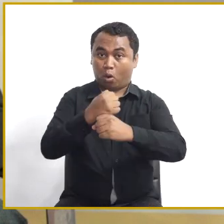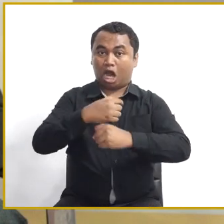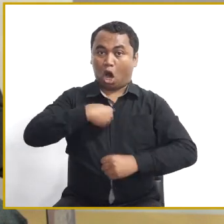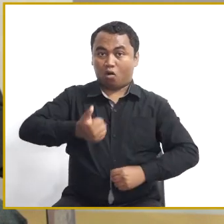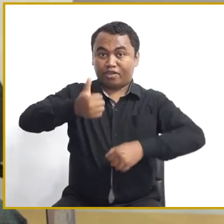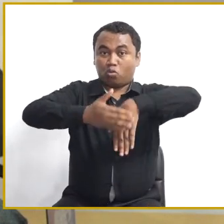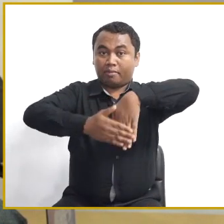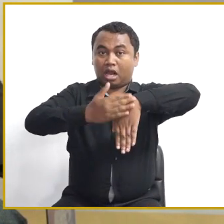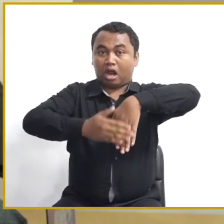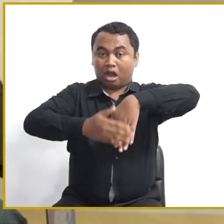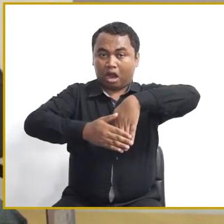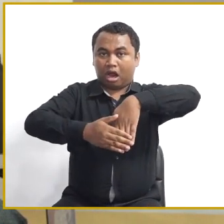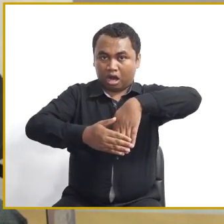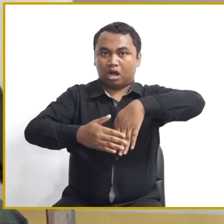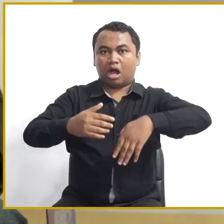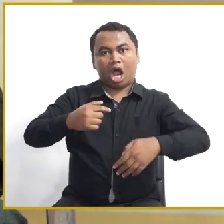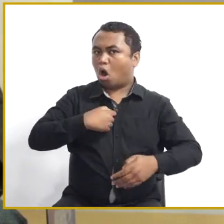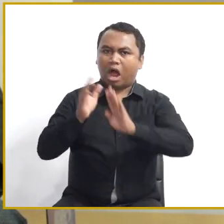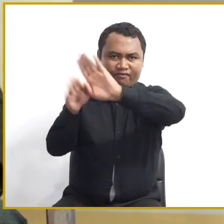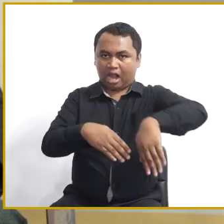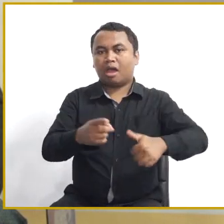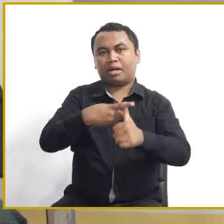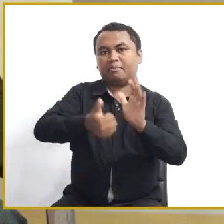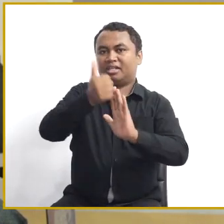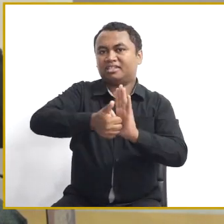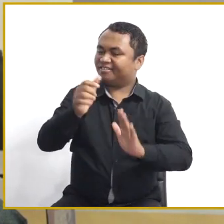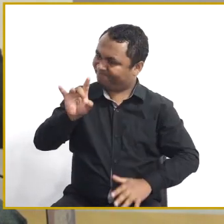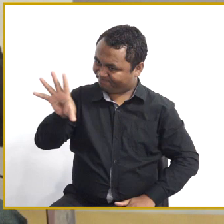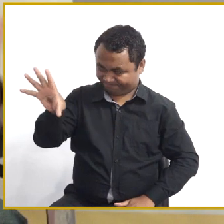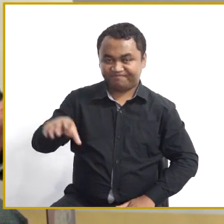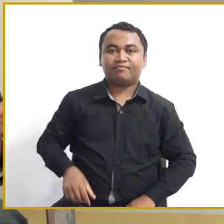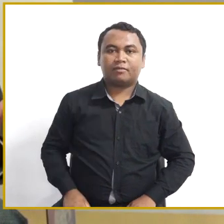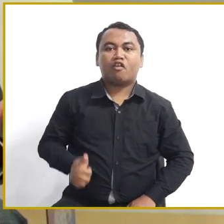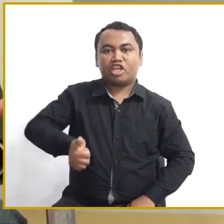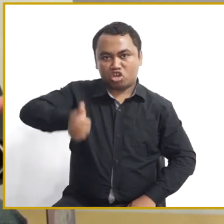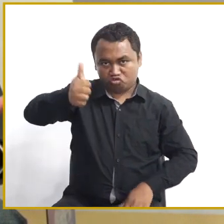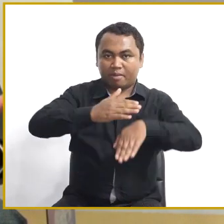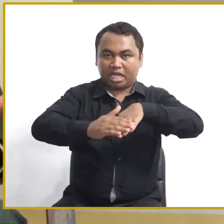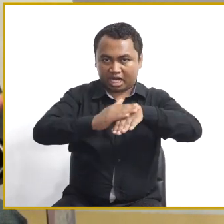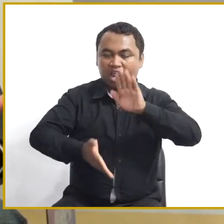filoham-pirenena ny prime ministra tsy asiana ntsony satria fandanim-bola